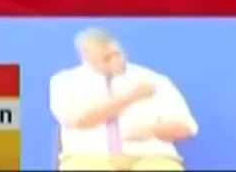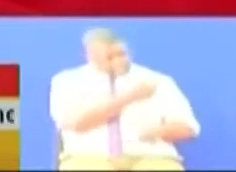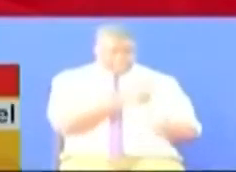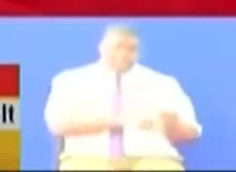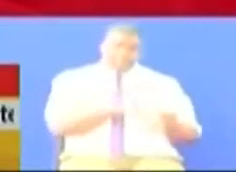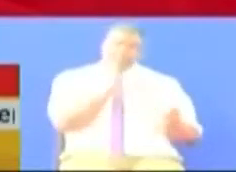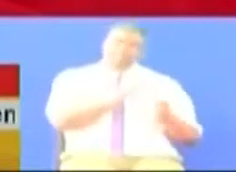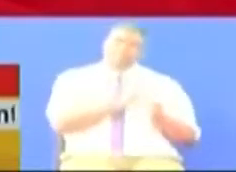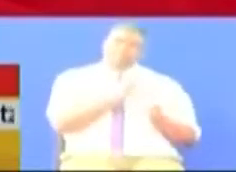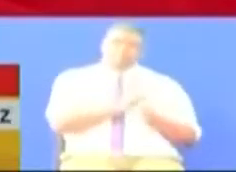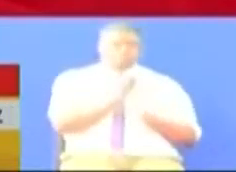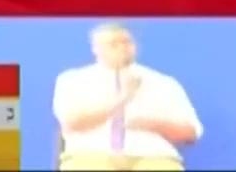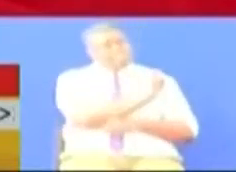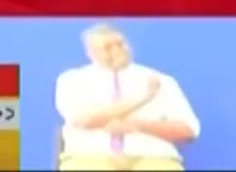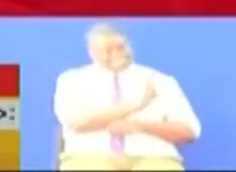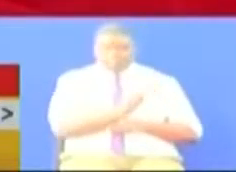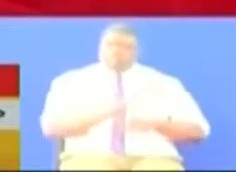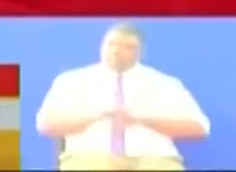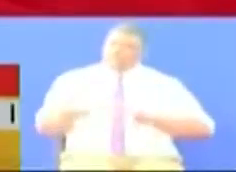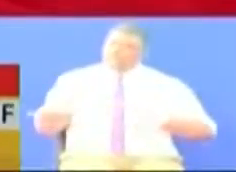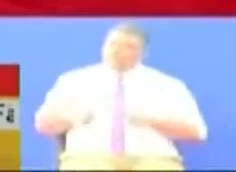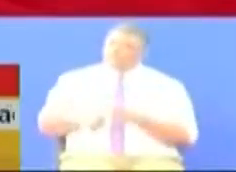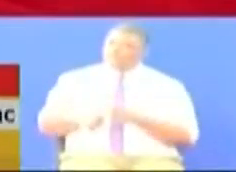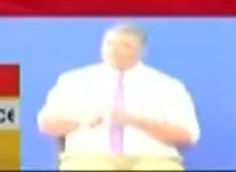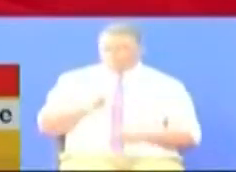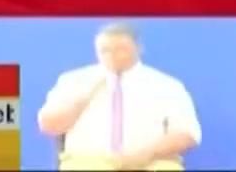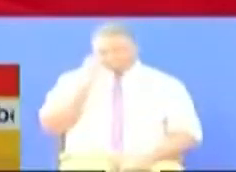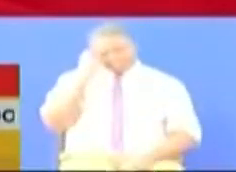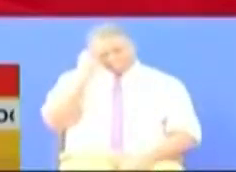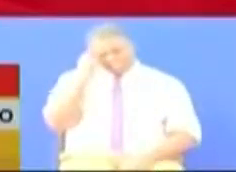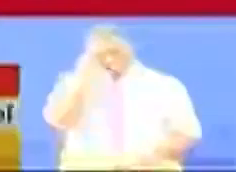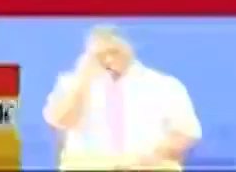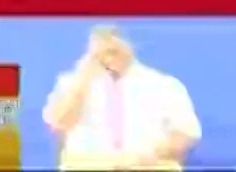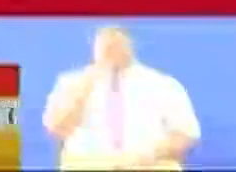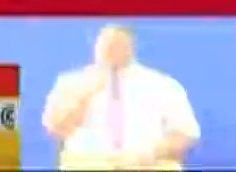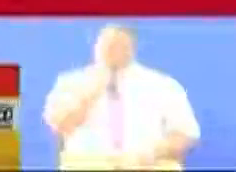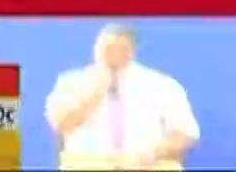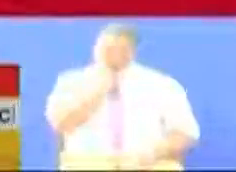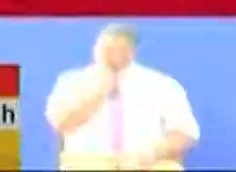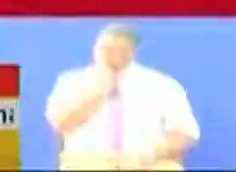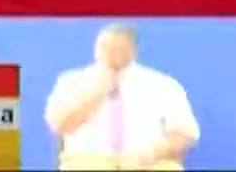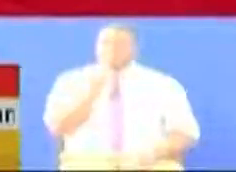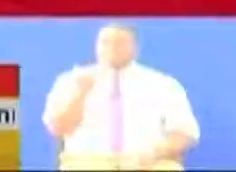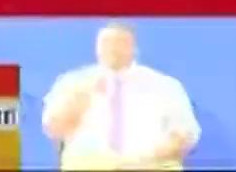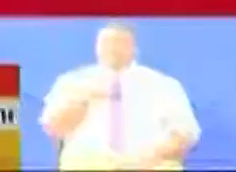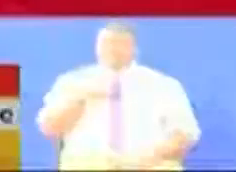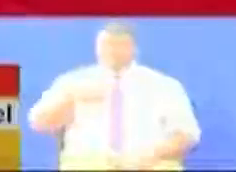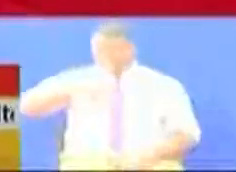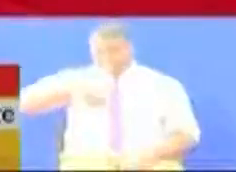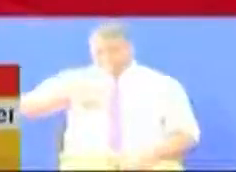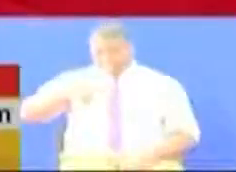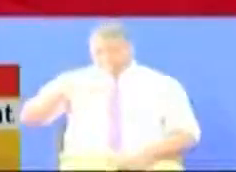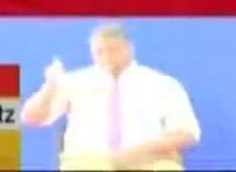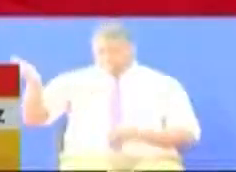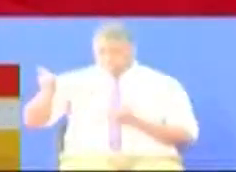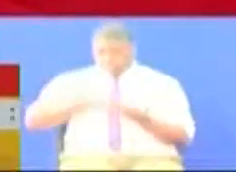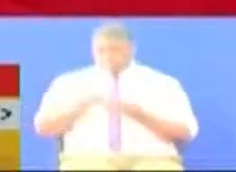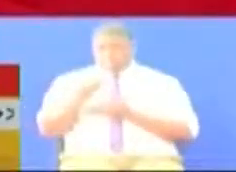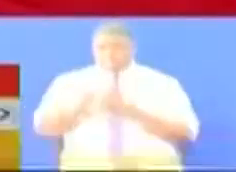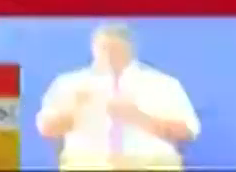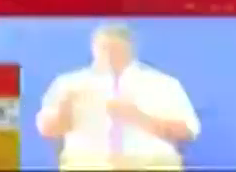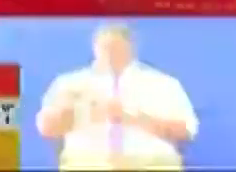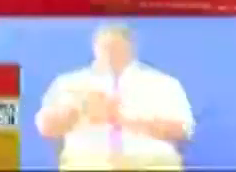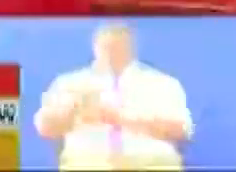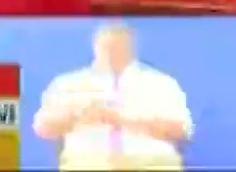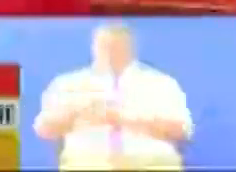vyombo vyetu vya ulinzi na usalama. Unapoanza kufikiria namna gani, na kuna wakati Mheshimiwa Speaker tulishawaita hawa baadhi ya wahusika wa haya maeneo,